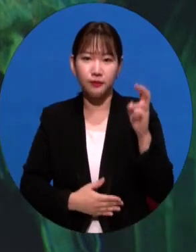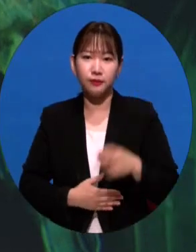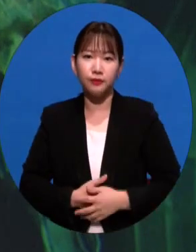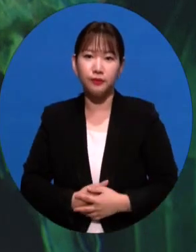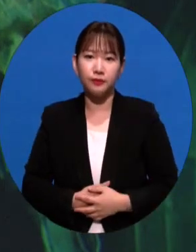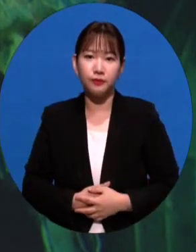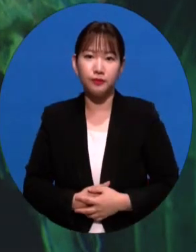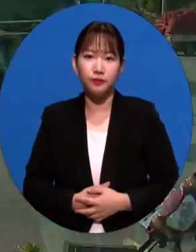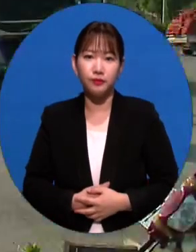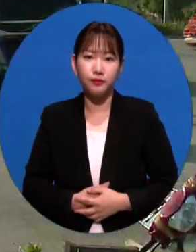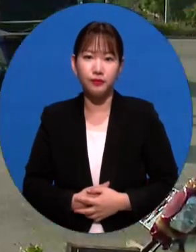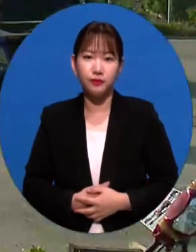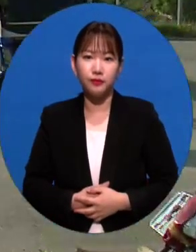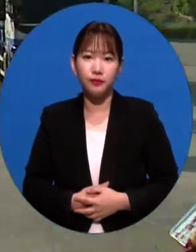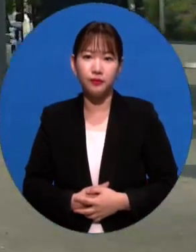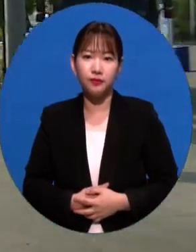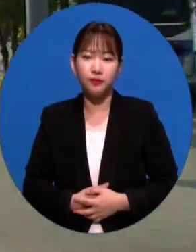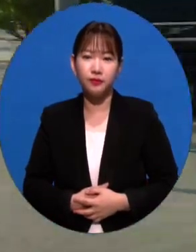기자입니다.